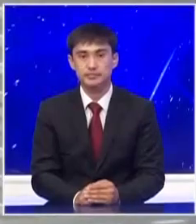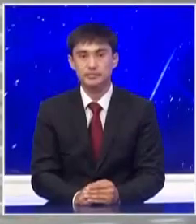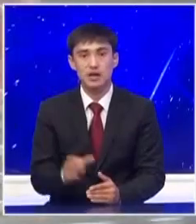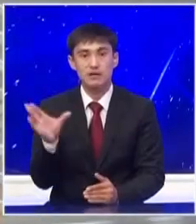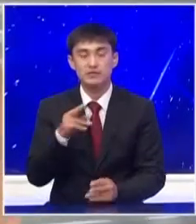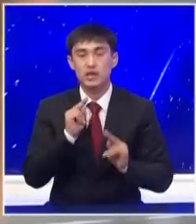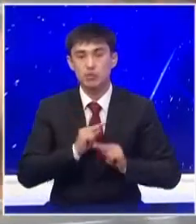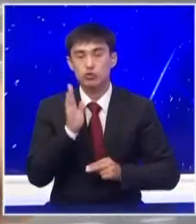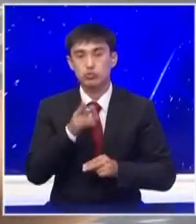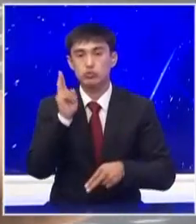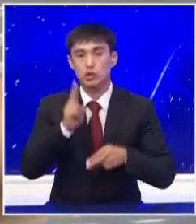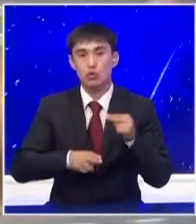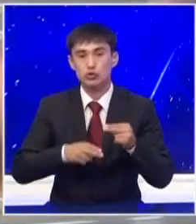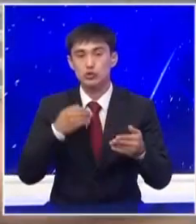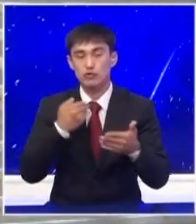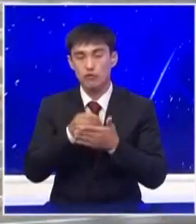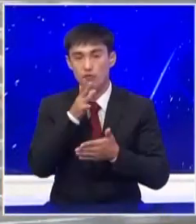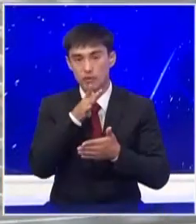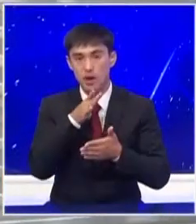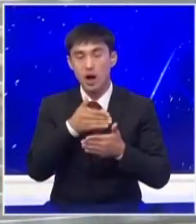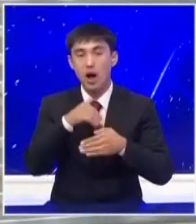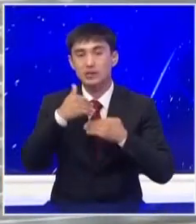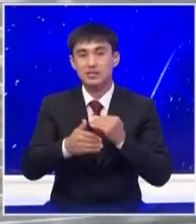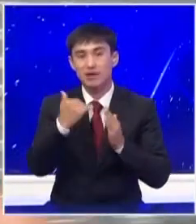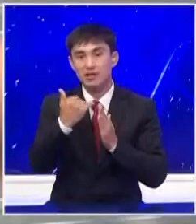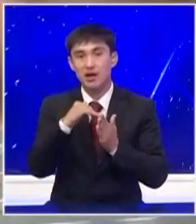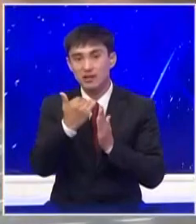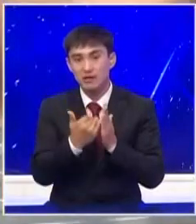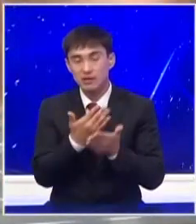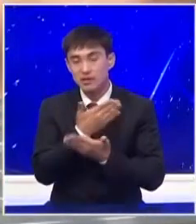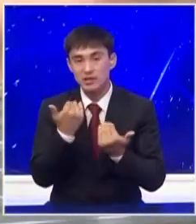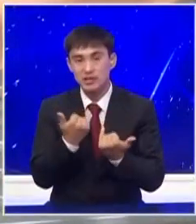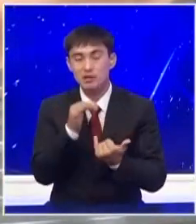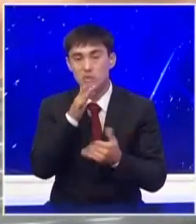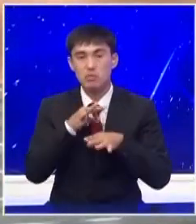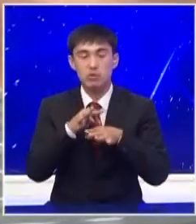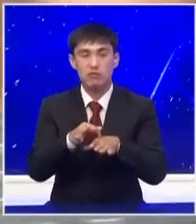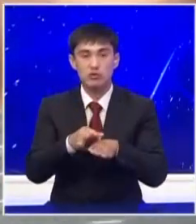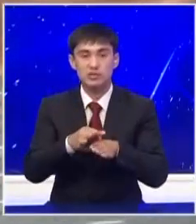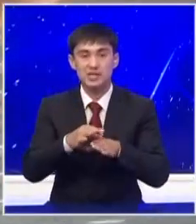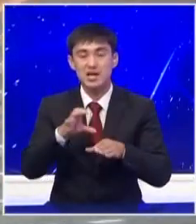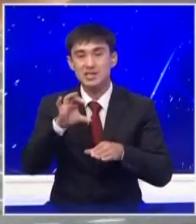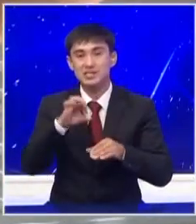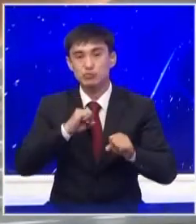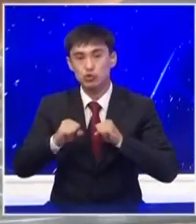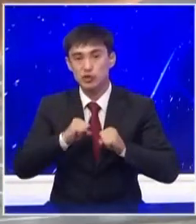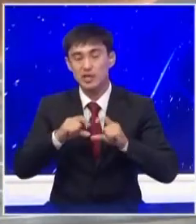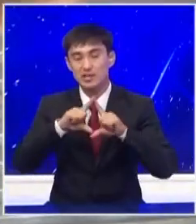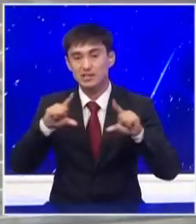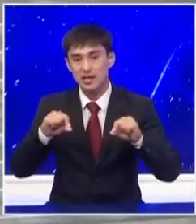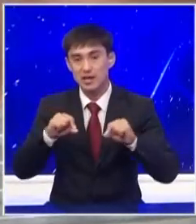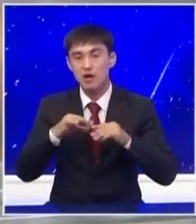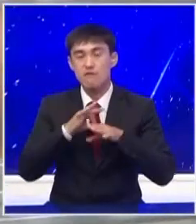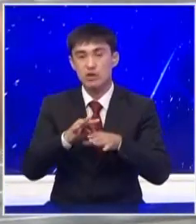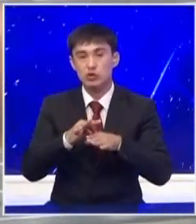Все работы будут закончены вовремя. Отставания от графика нет. На данный момент проводится сейсмоусиление здания. Также